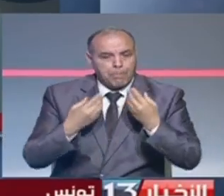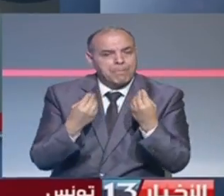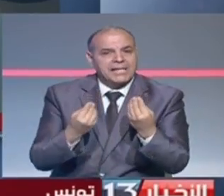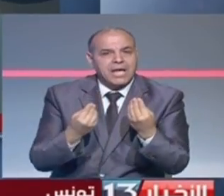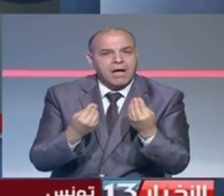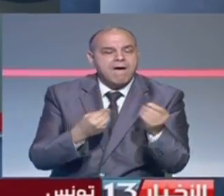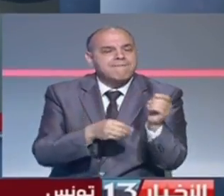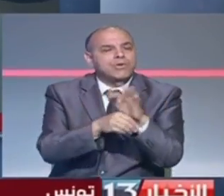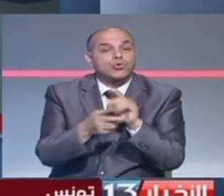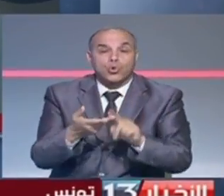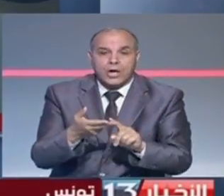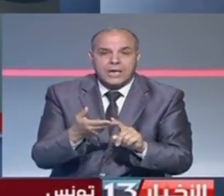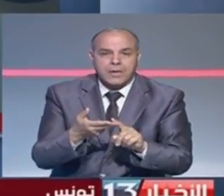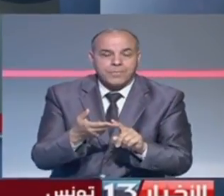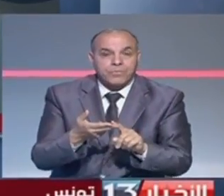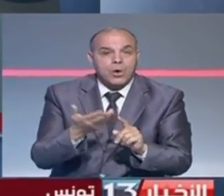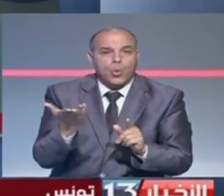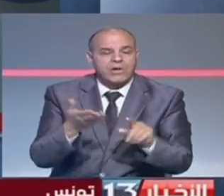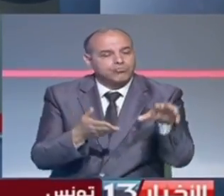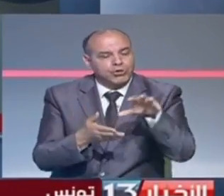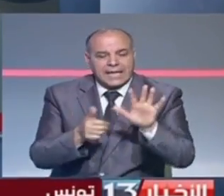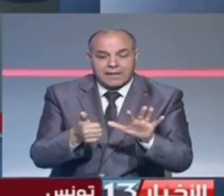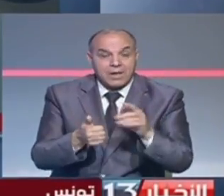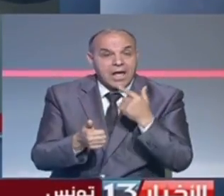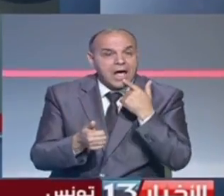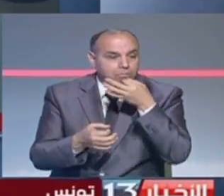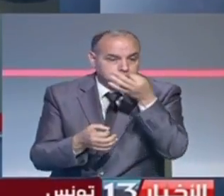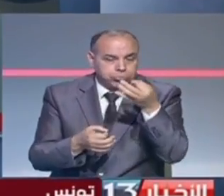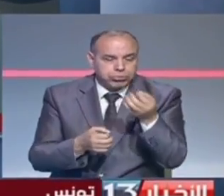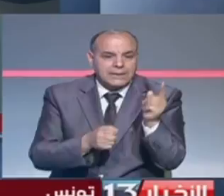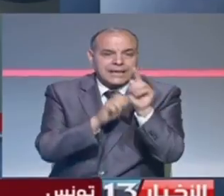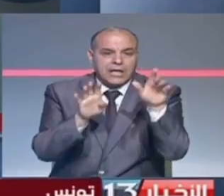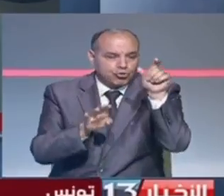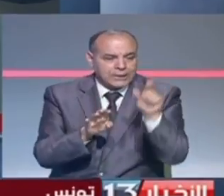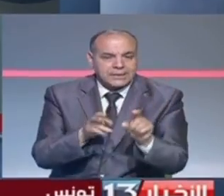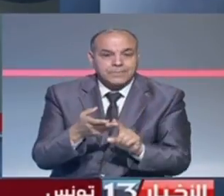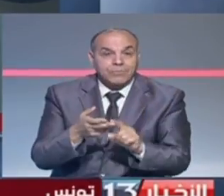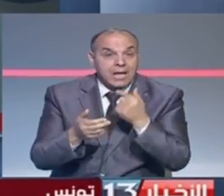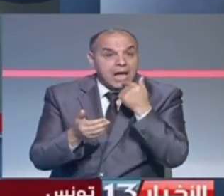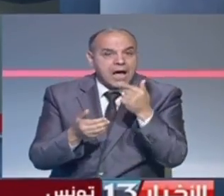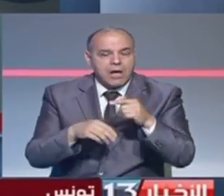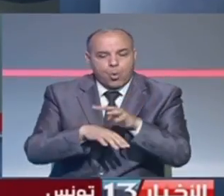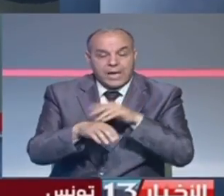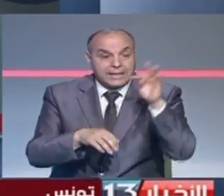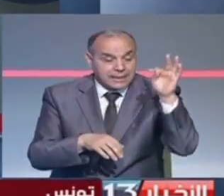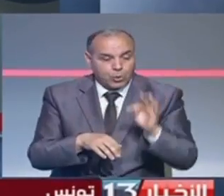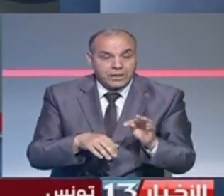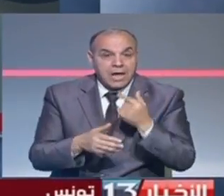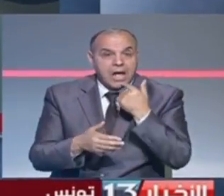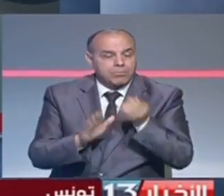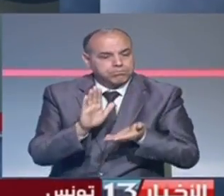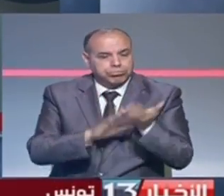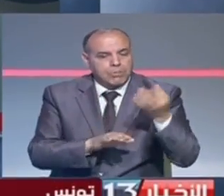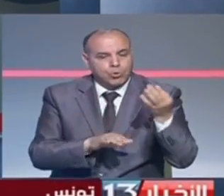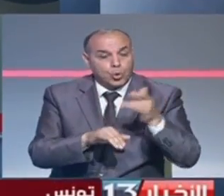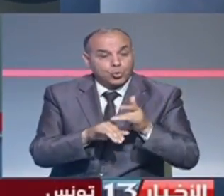فيروس كورونا المستجد في الجهه لتبلغ تسعه عشره حاله وفي ولايه تطوير ارتفع